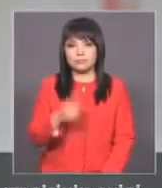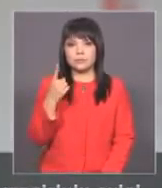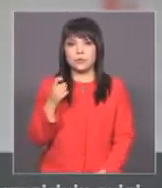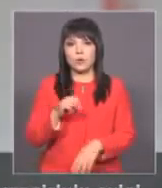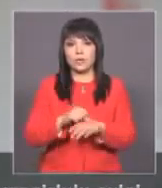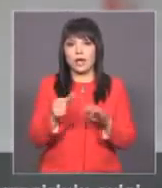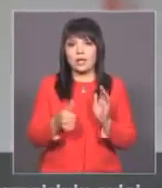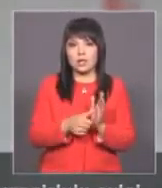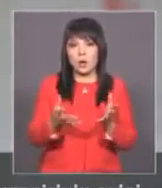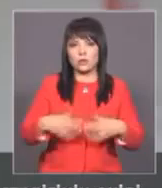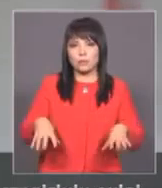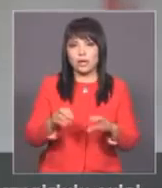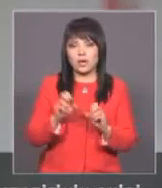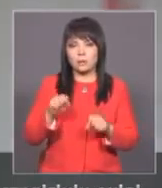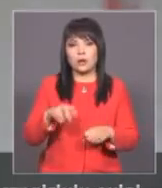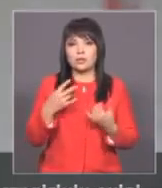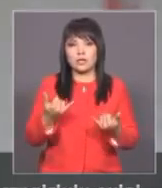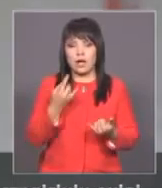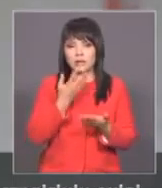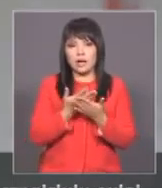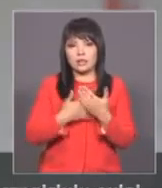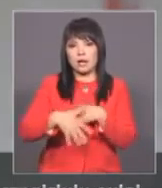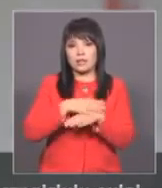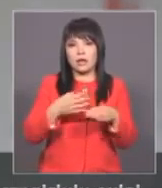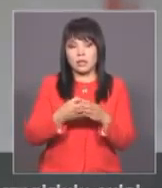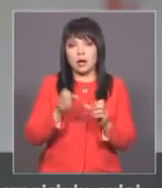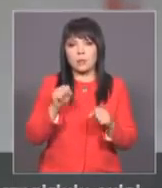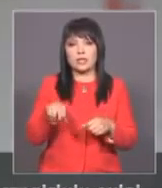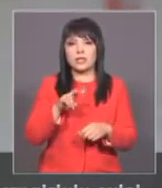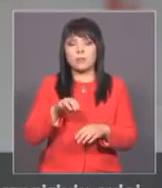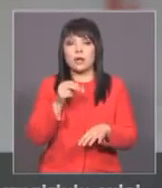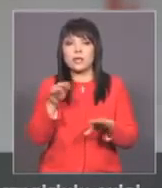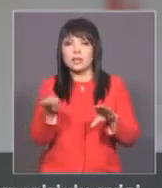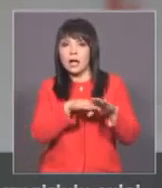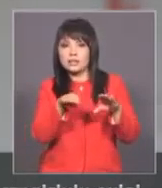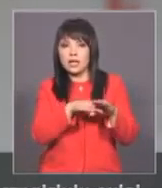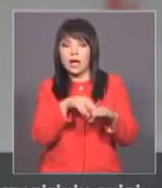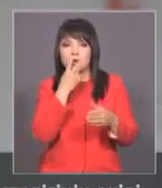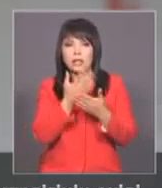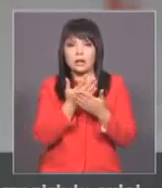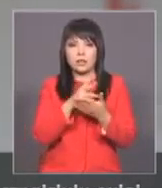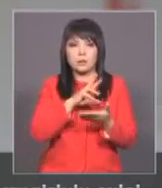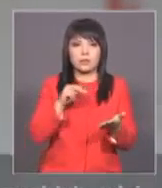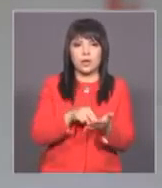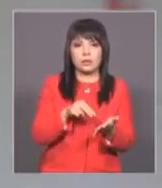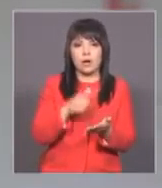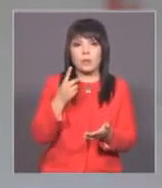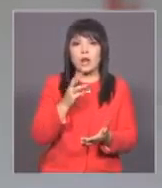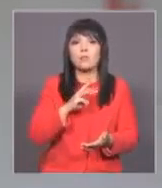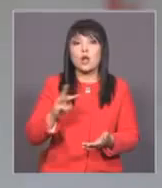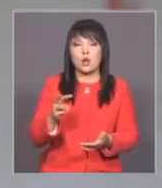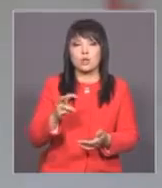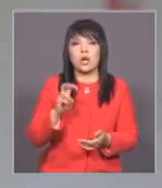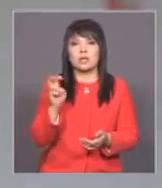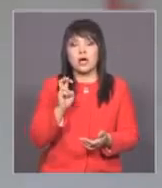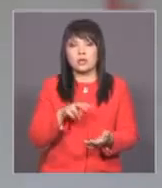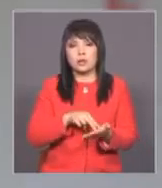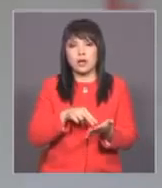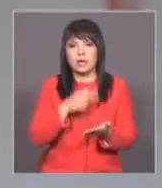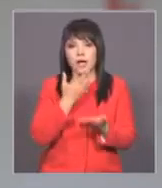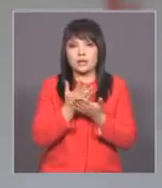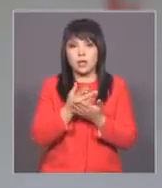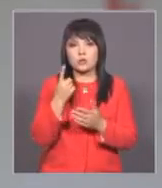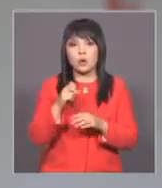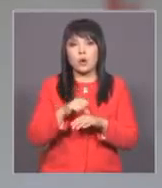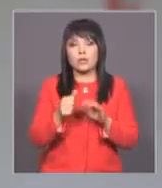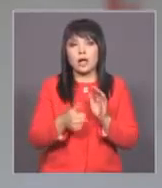116 отбасына наурыз сәуірде депозиттік шот ашылды. Оның жалпы сомасы 1 миллион 116 мың ақш доллары. Жыл сайын 16 мың